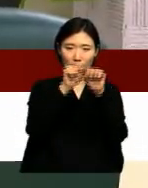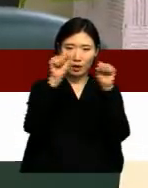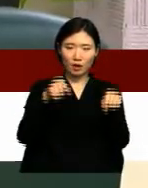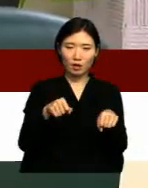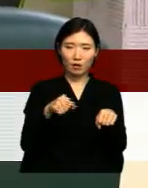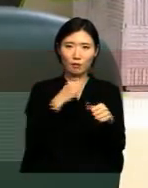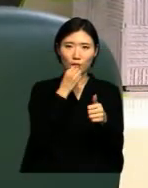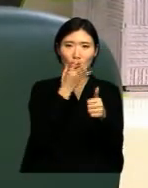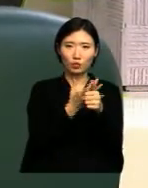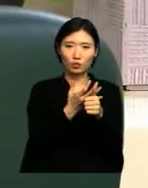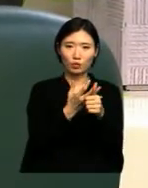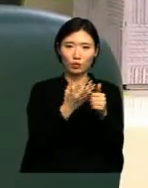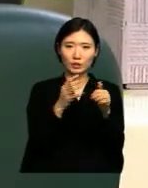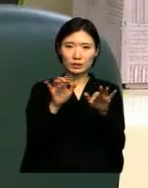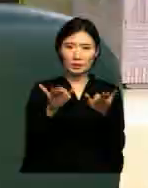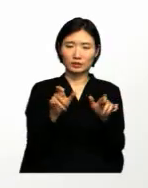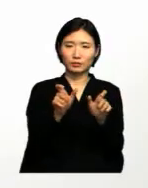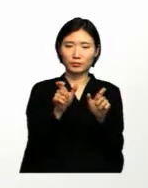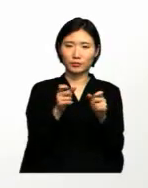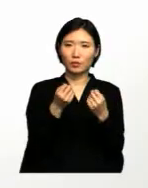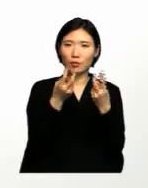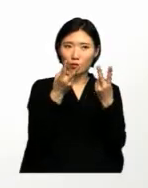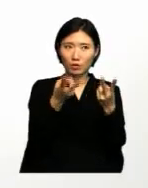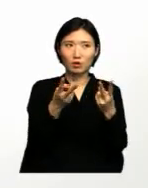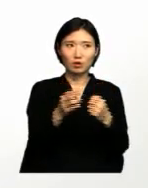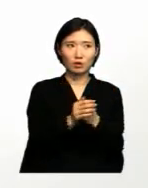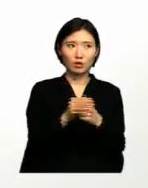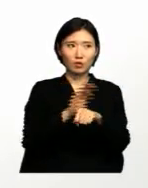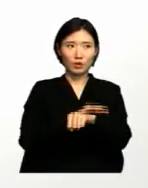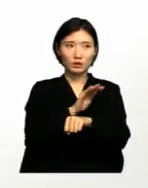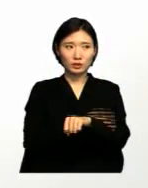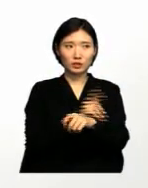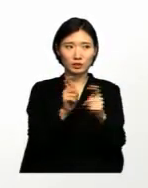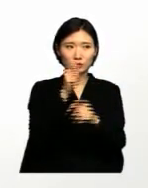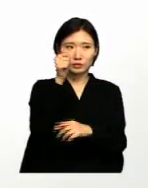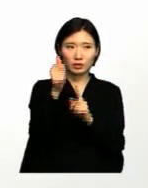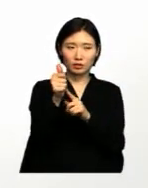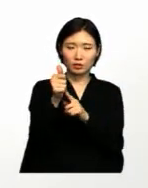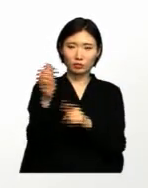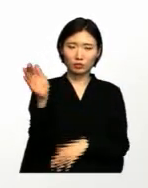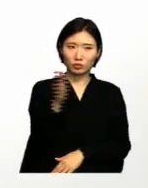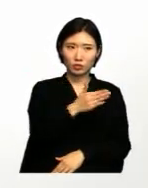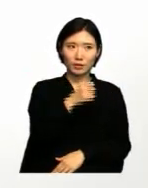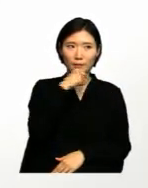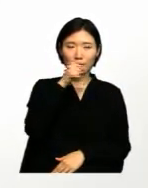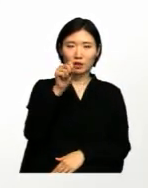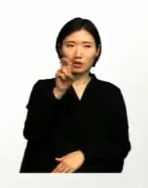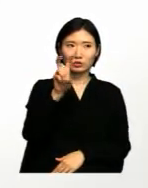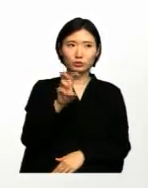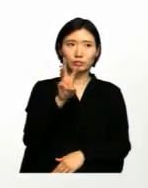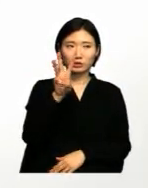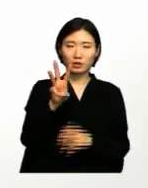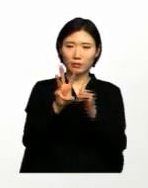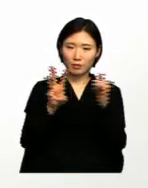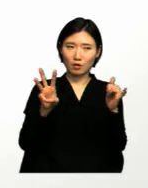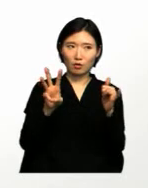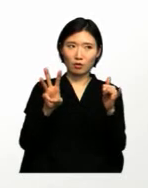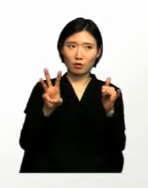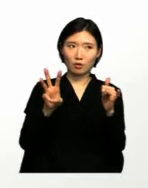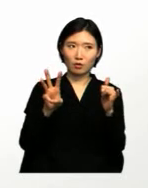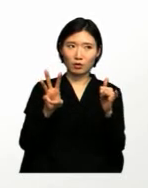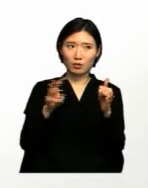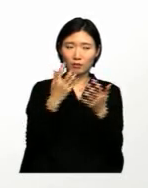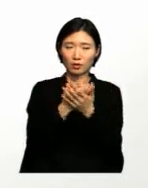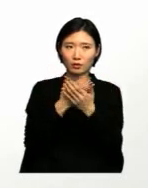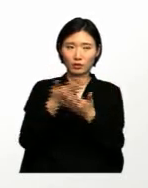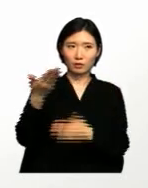글을 올렸습니다. 특히 과장님과 팀장님으로부터 합격시켜야 할 23명의 명단을 쪽지로 받았고